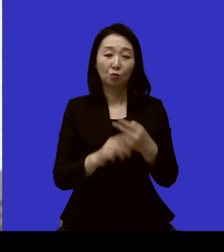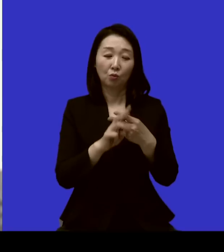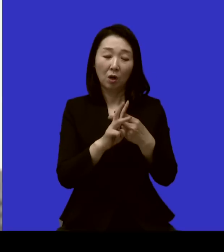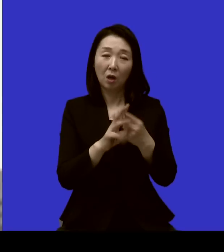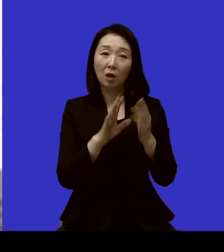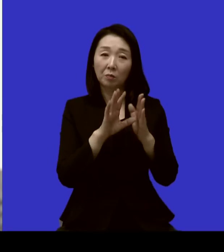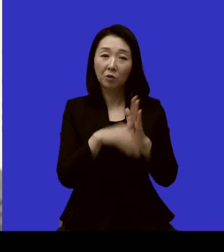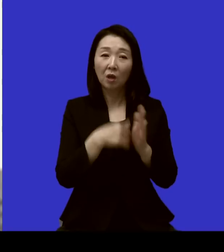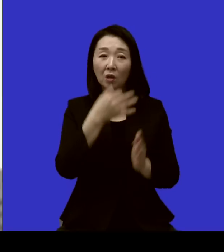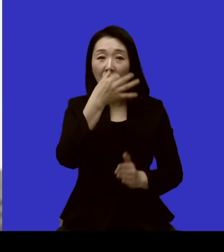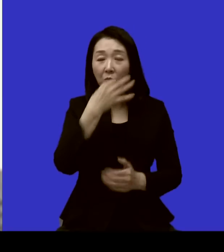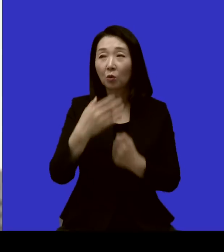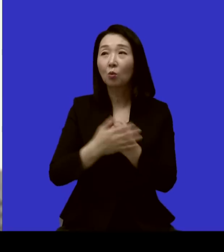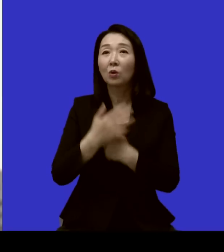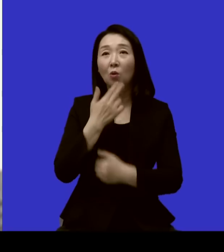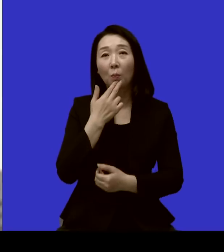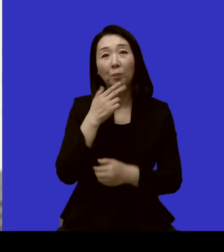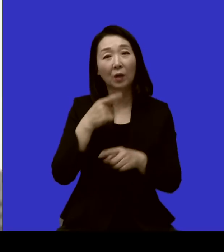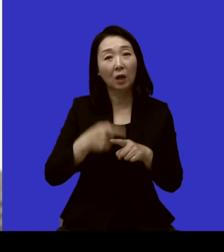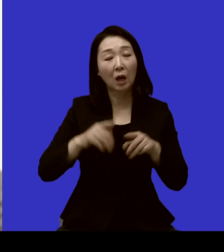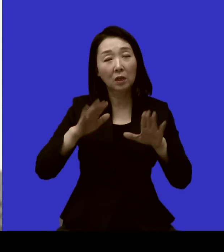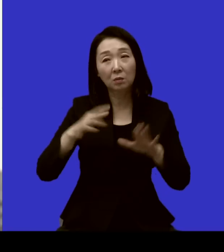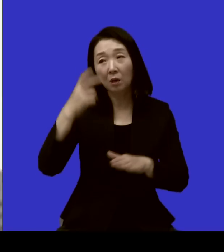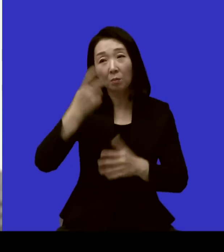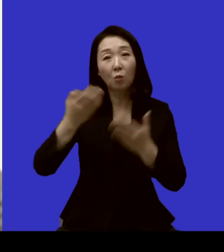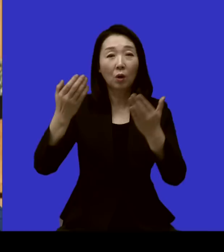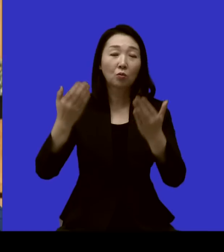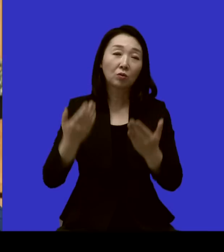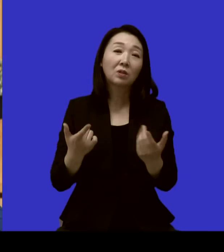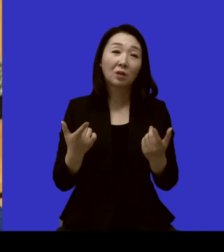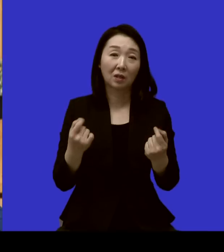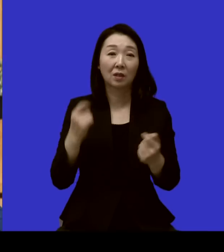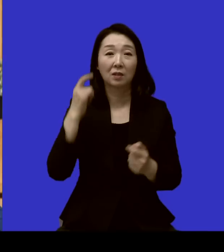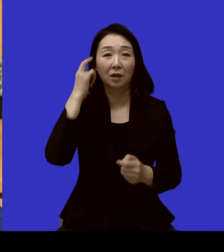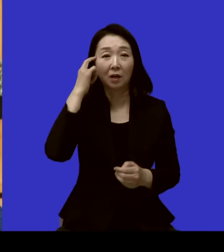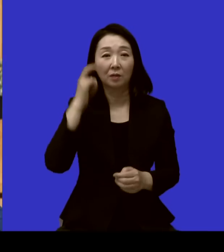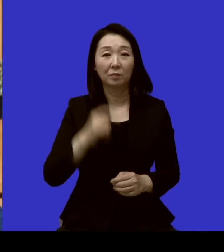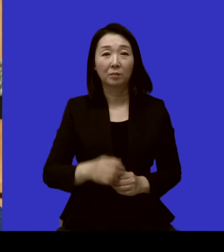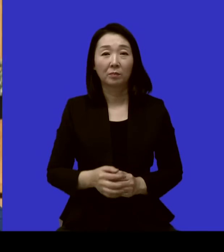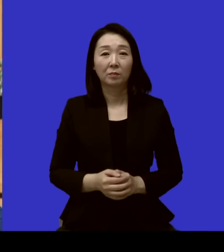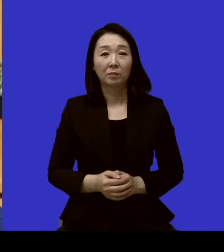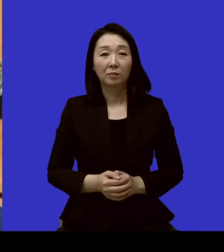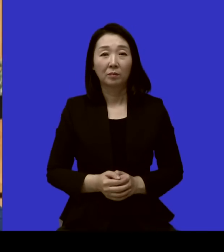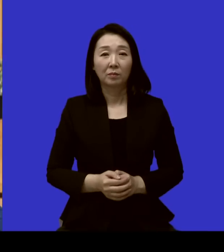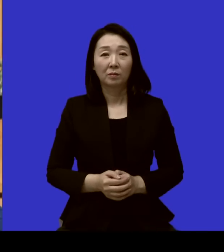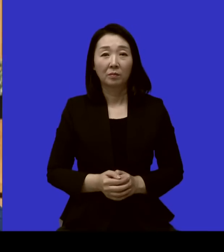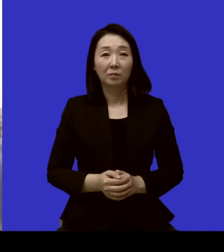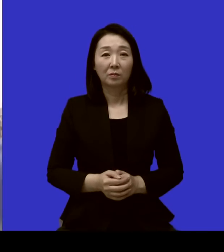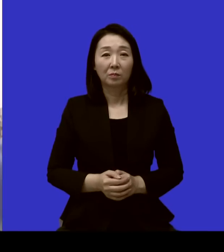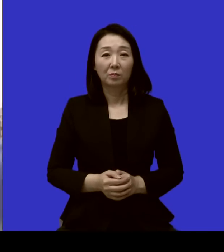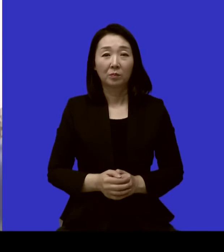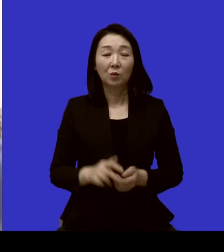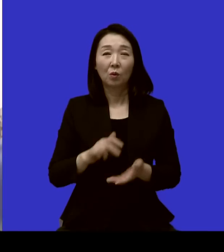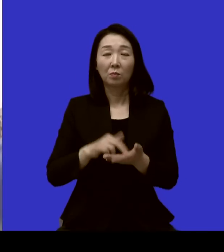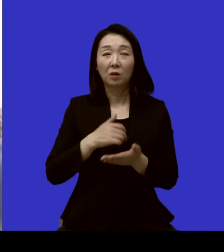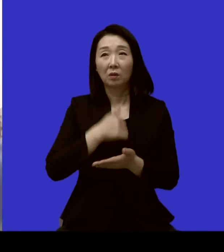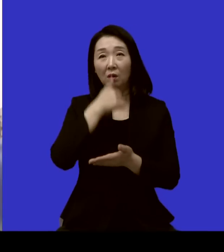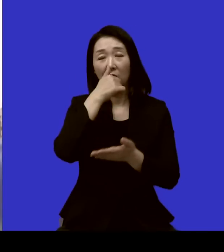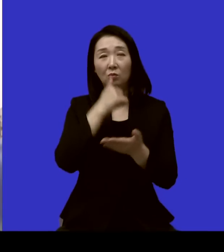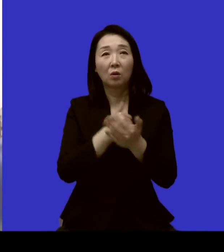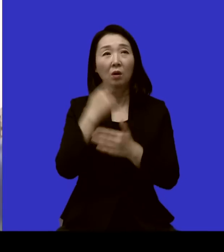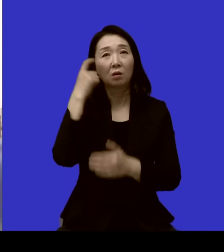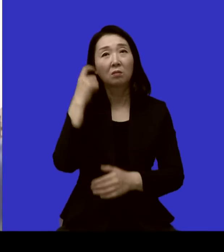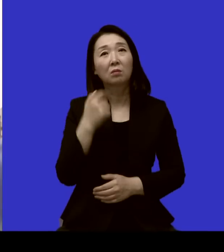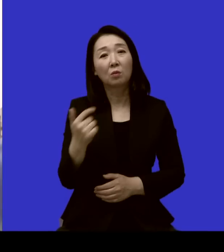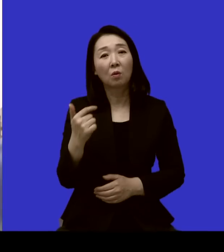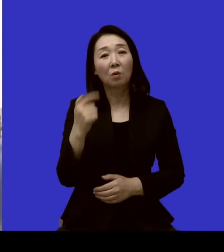그렇게 힘들었는데 도와주시지 않다가 이제는 보호해 주시는 게 아닐까라는 생각도 있는데 예. 또 한편으로는 죄책감이 큰 거예요.